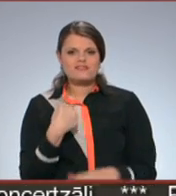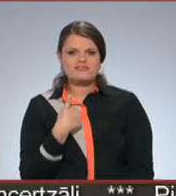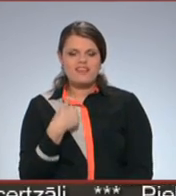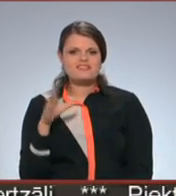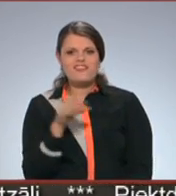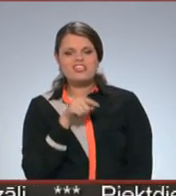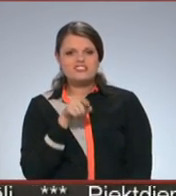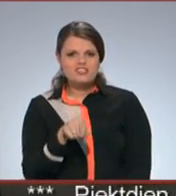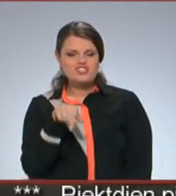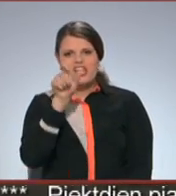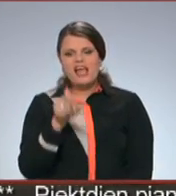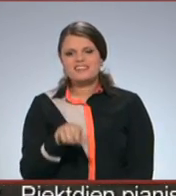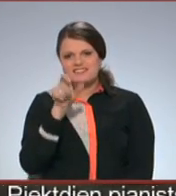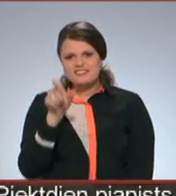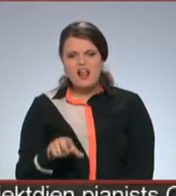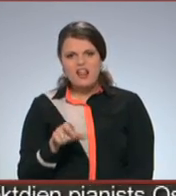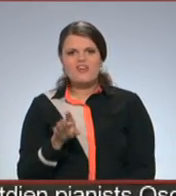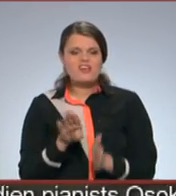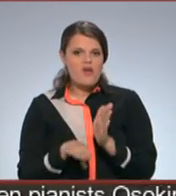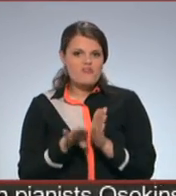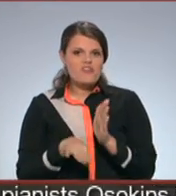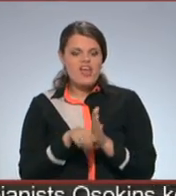Pārsteigums! Vēl pārsteigums!